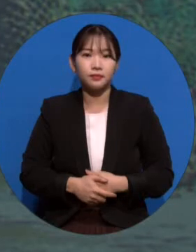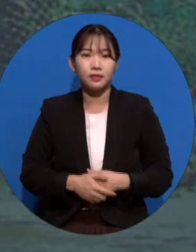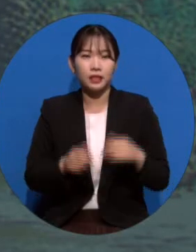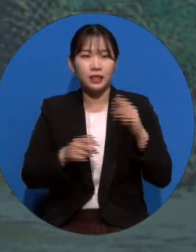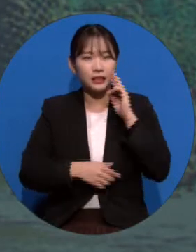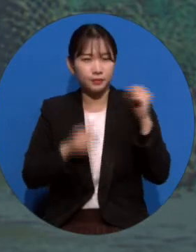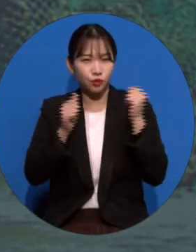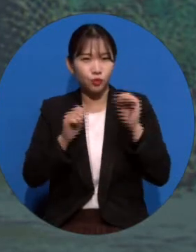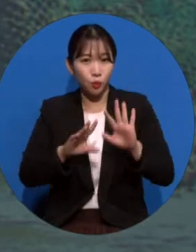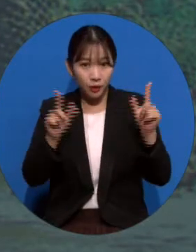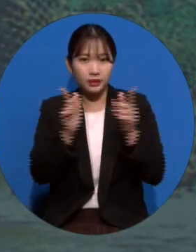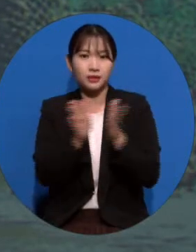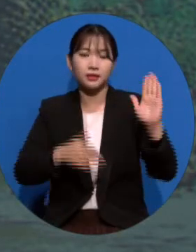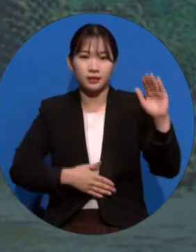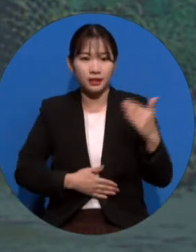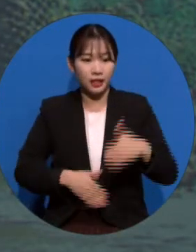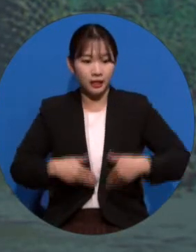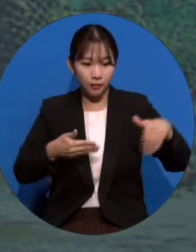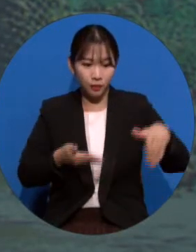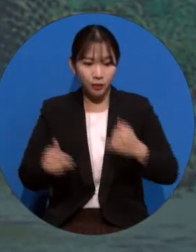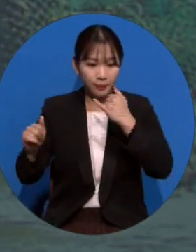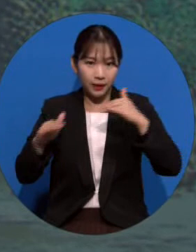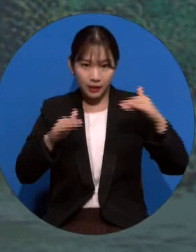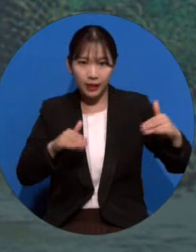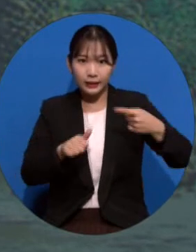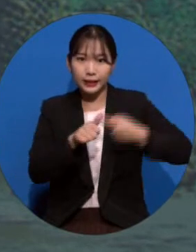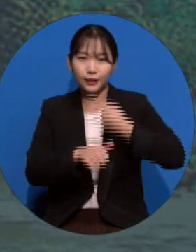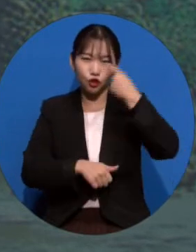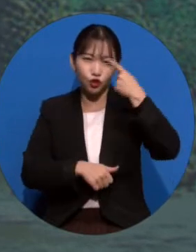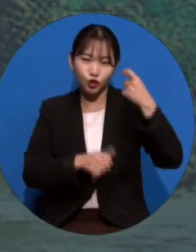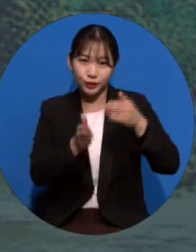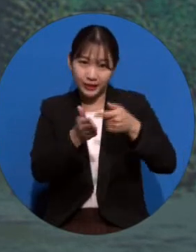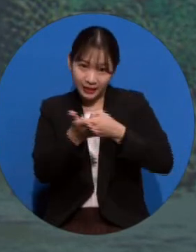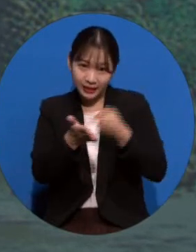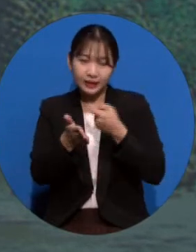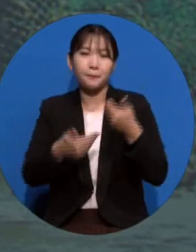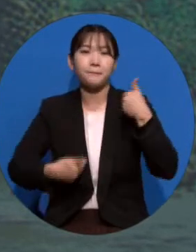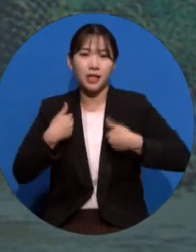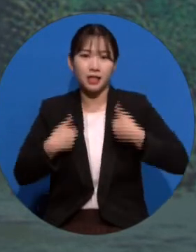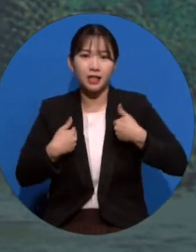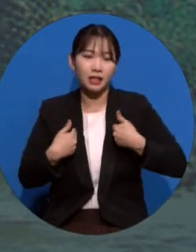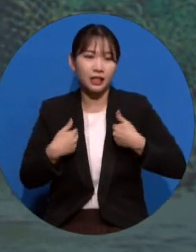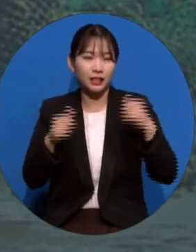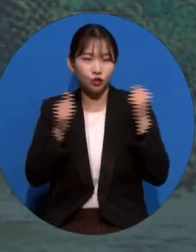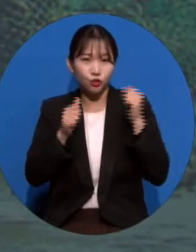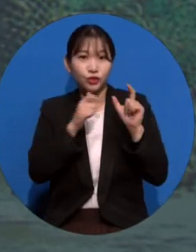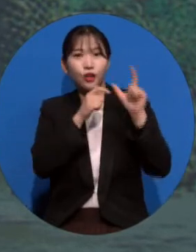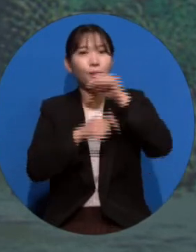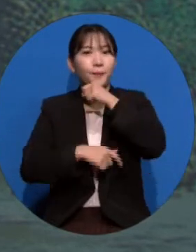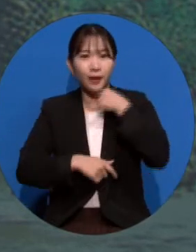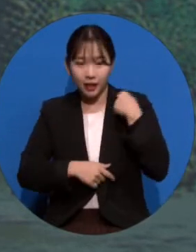매서운 한파가 올해도 찾아온 가운데 남도의 바닷가에서는 자연산 구울 채취가 한창입니다. 찬바람이 불수록 더